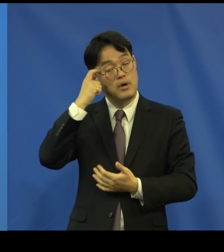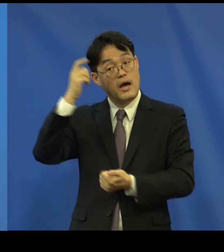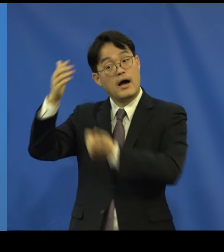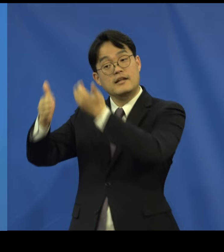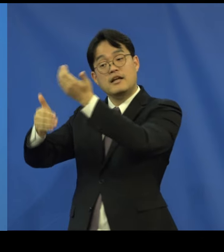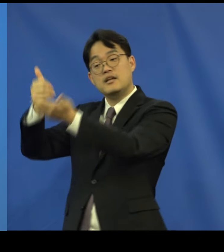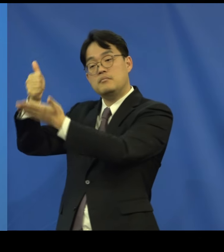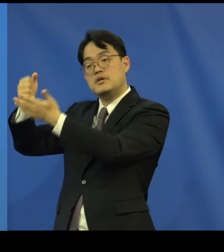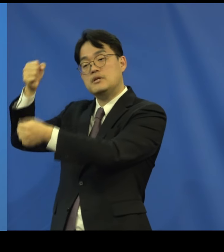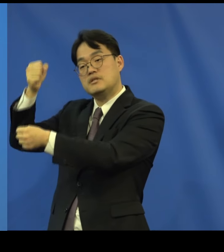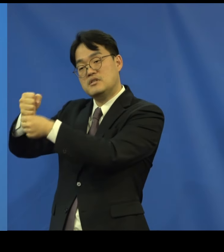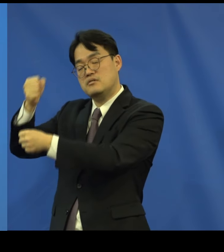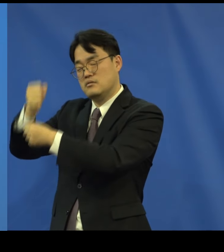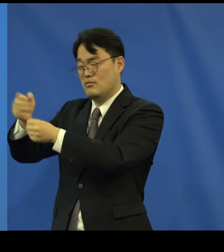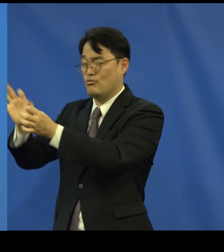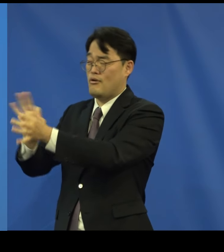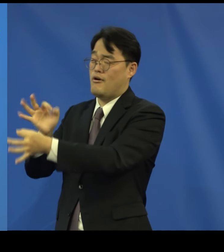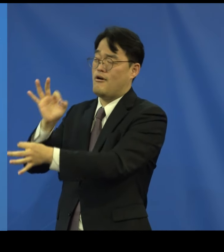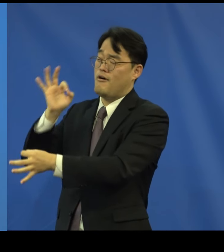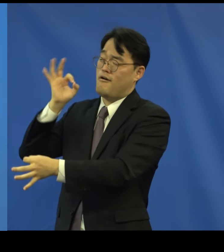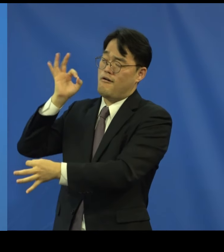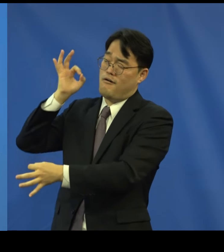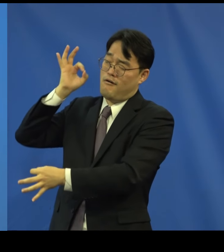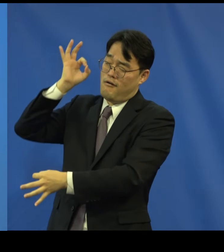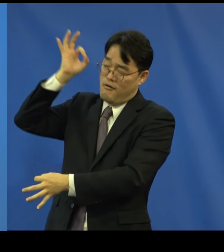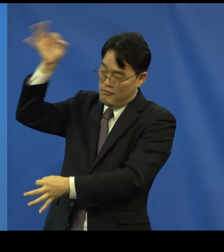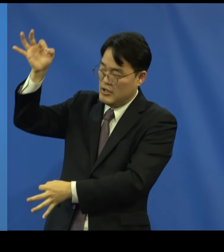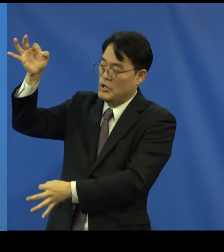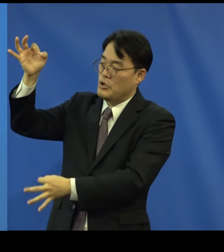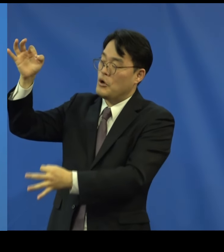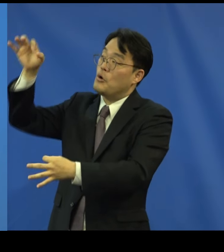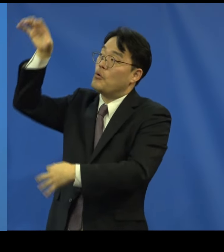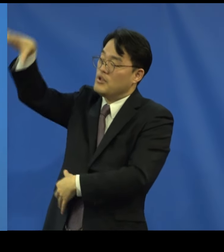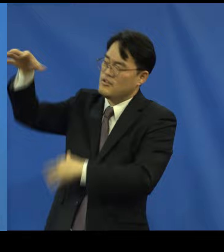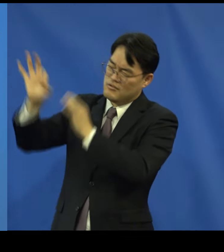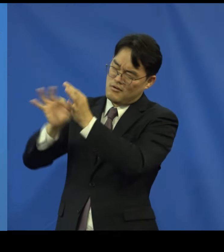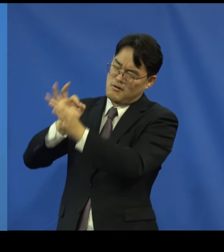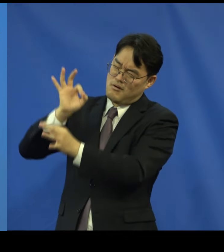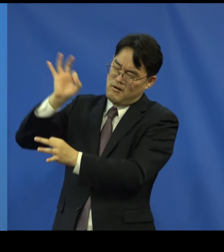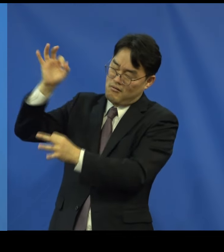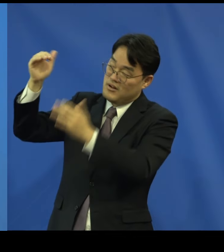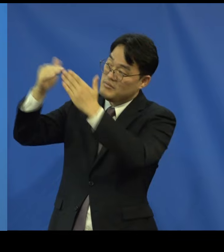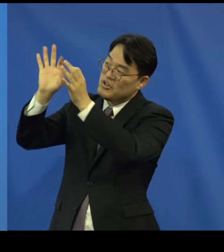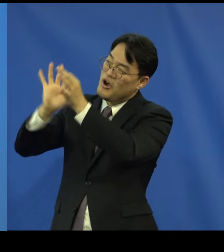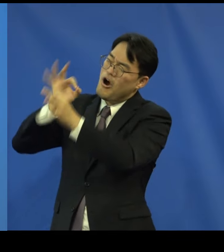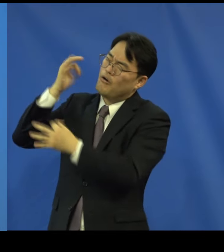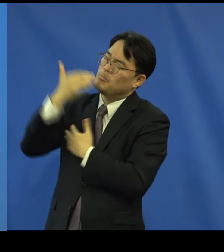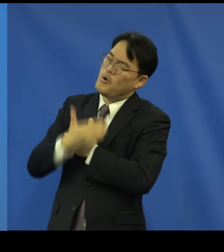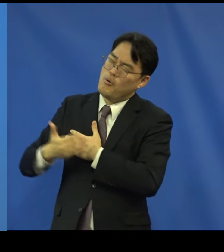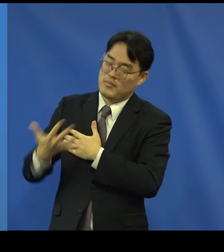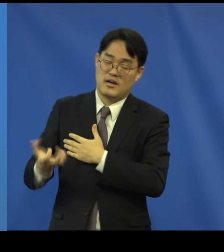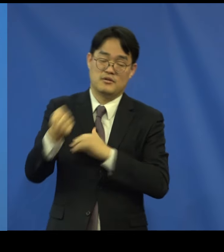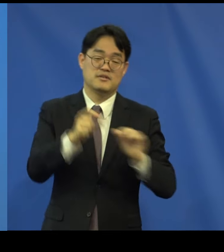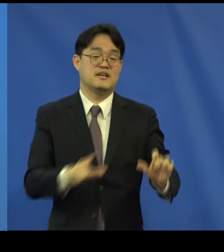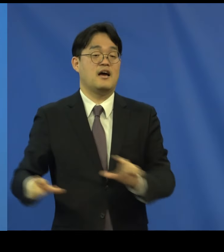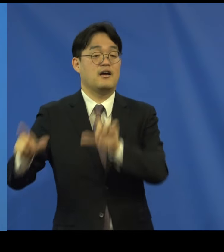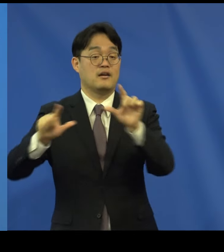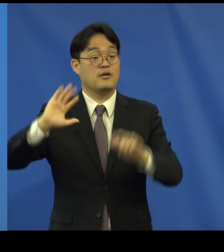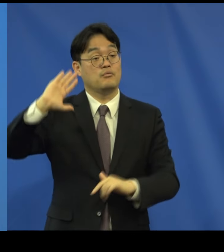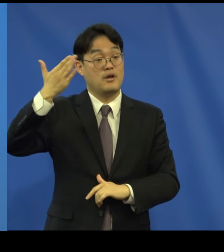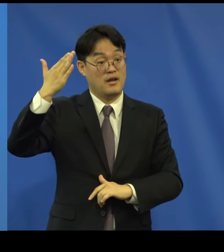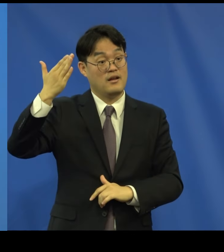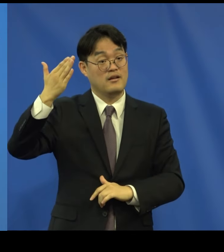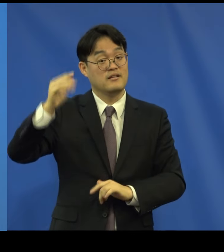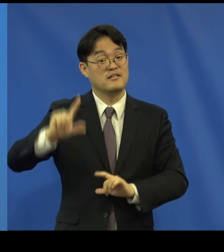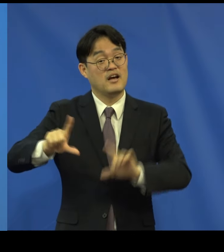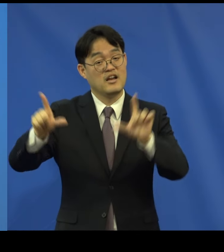지으신 집, 영원한 그 집에서 영원히 사는 복을 누리게 될 것입니다. 그래서 바울은